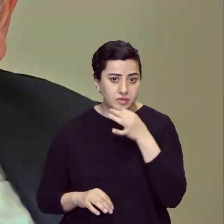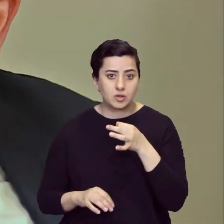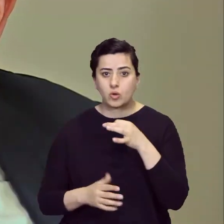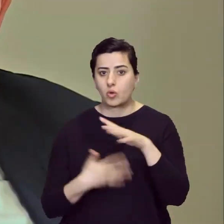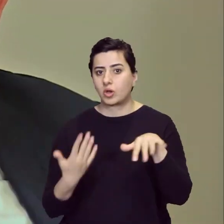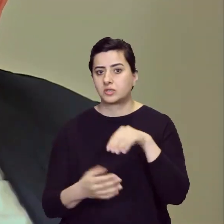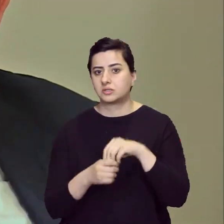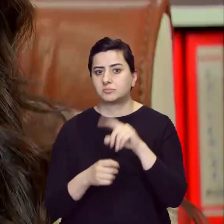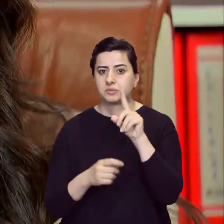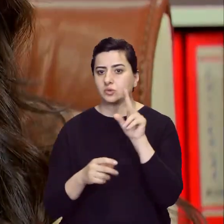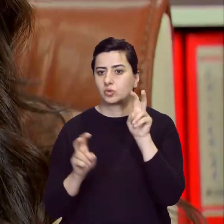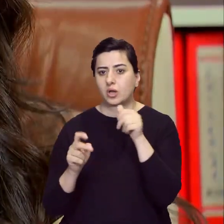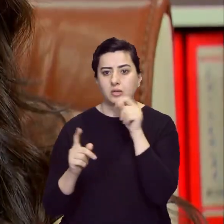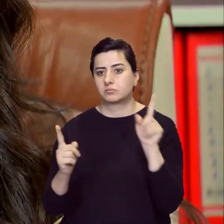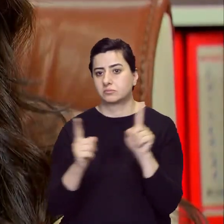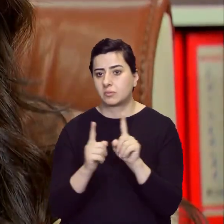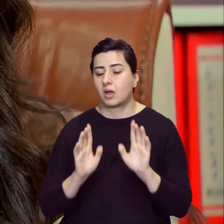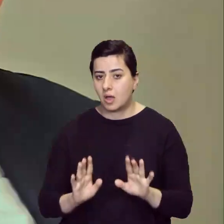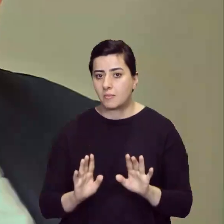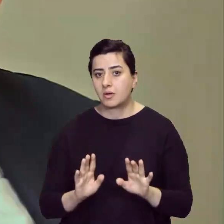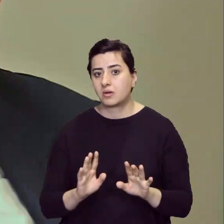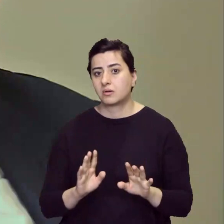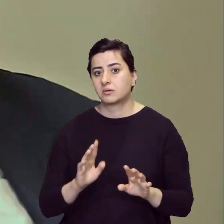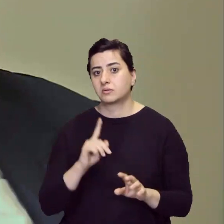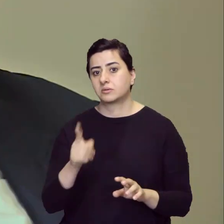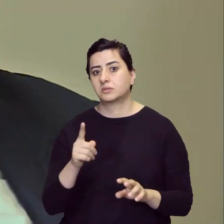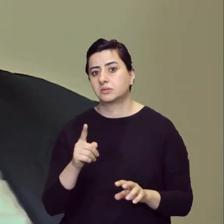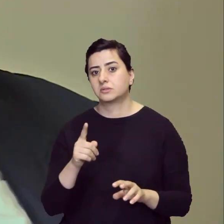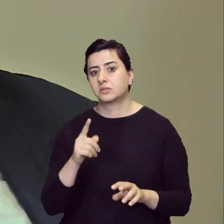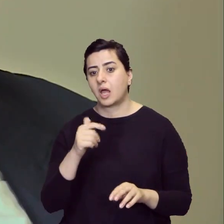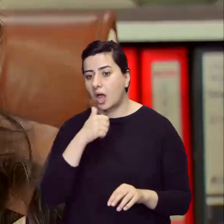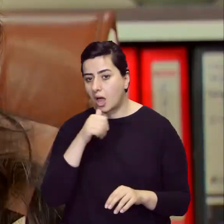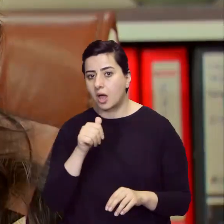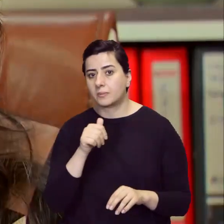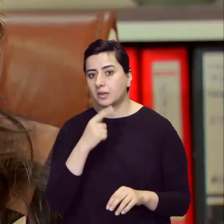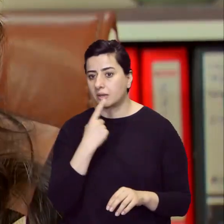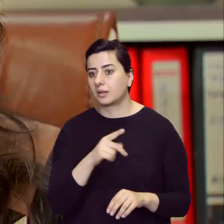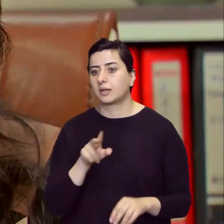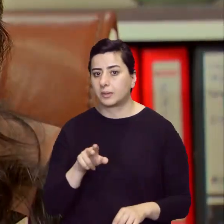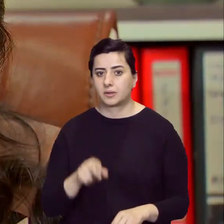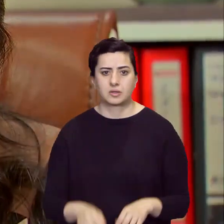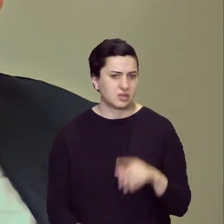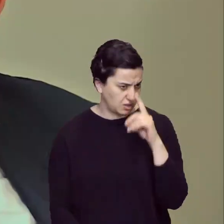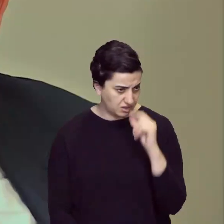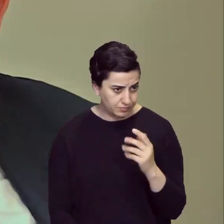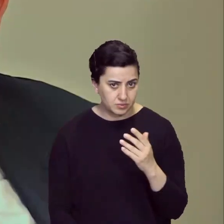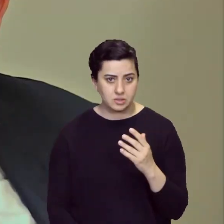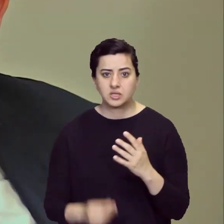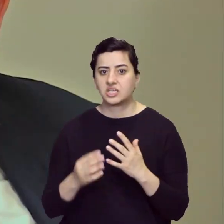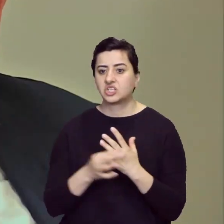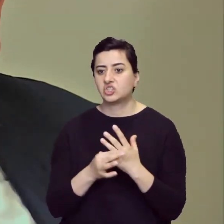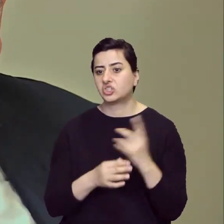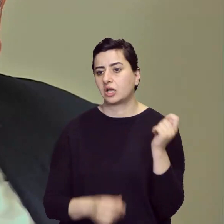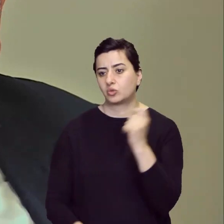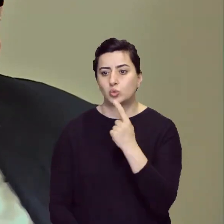olay yerindeki biriyle ilgili. Ama maalesef şahıs abinizin söylediği gibi... Kim? Nişanlısı